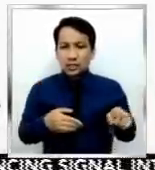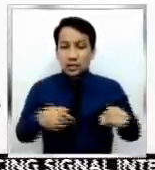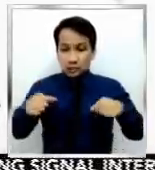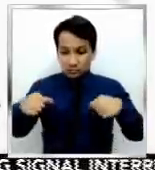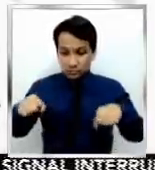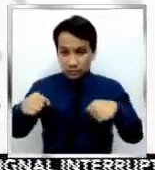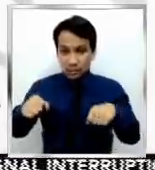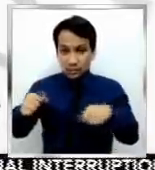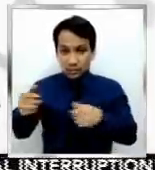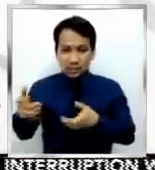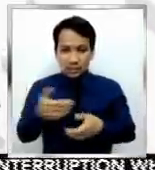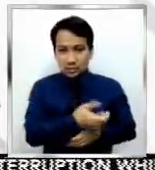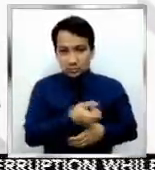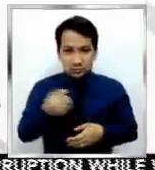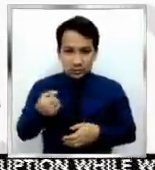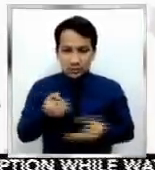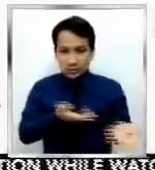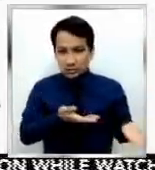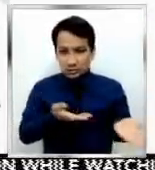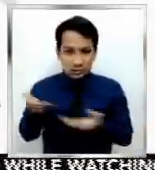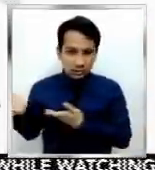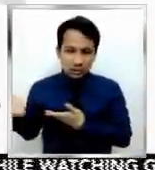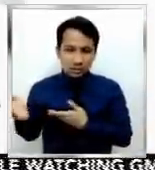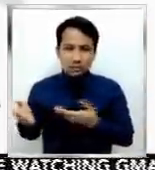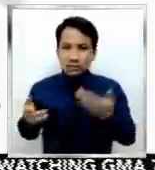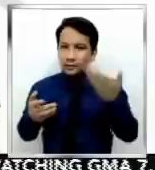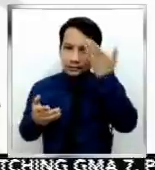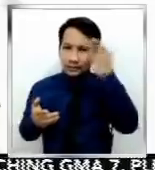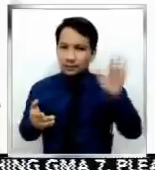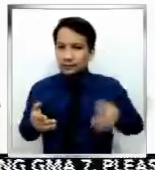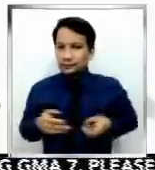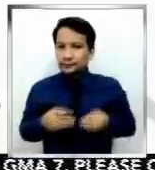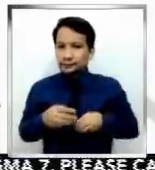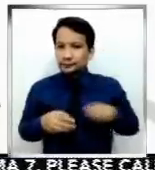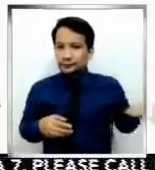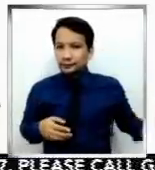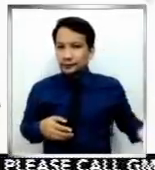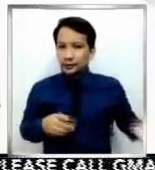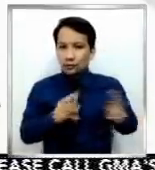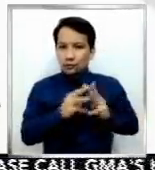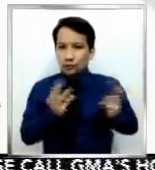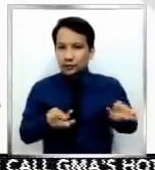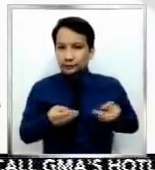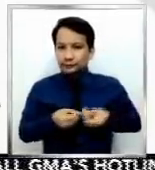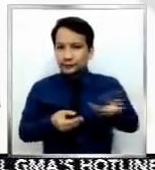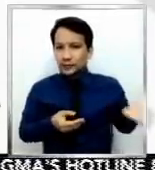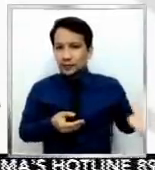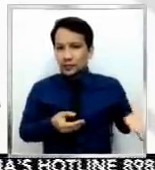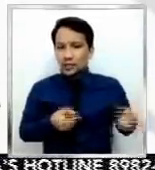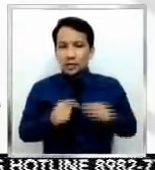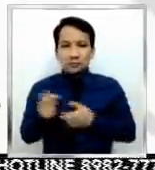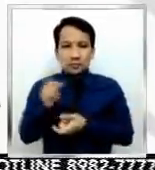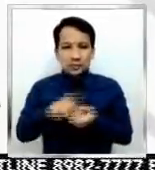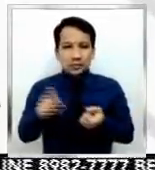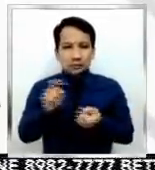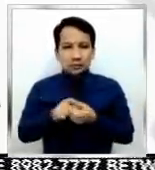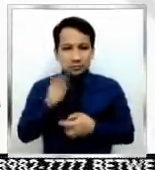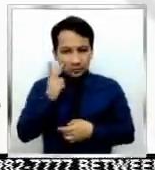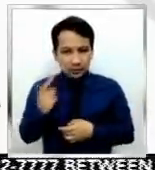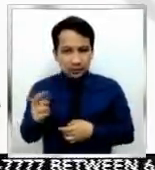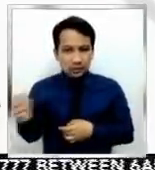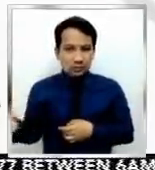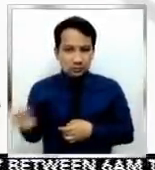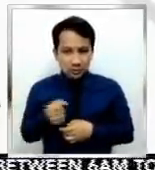package. Pag-alis ng rider, di niya napansin na nahulog ang kanyang wallet. Sakto naman na nakita ito at pinulot